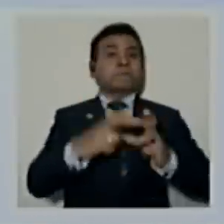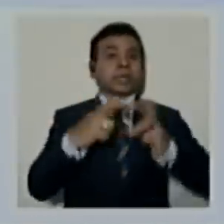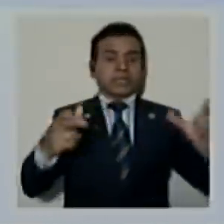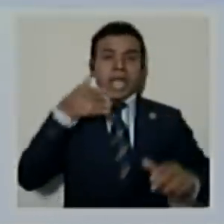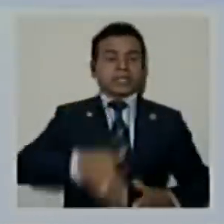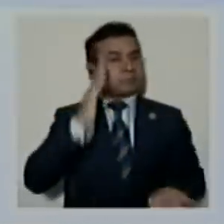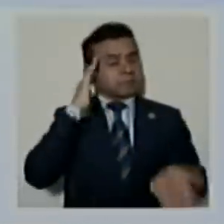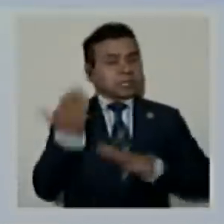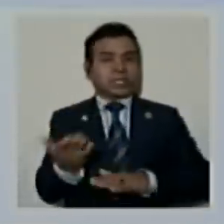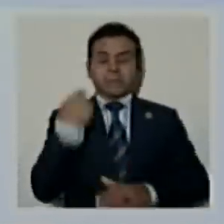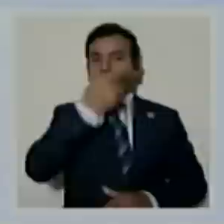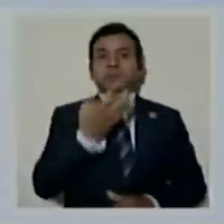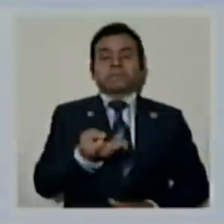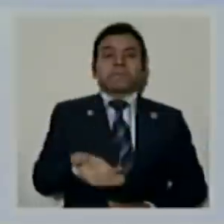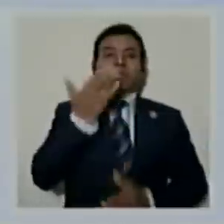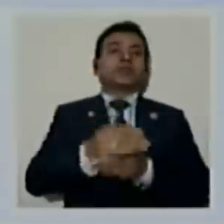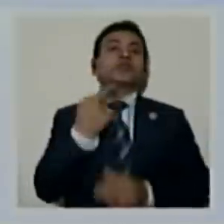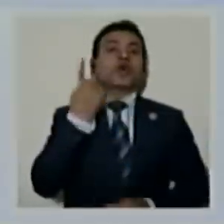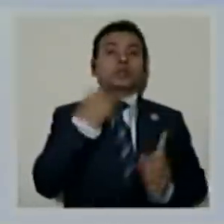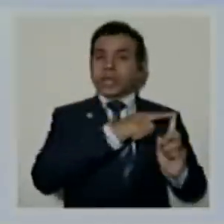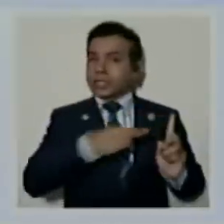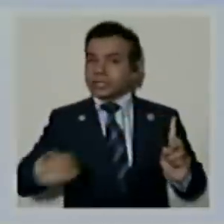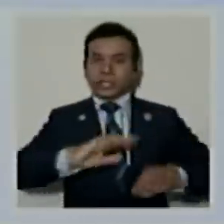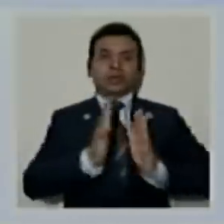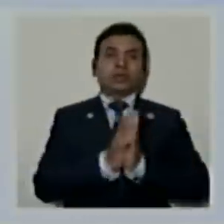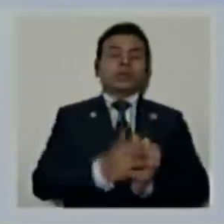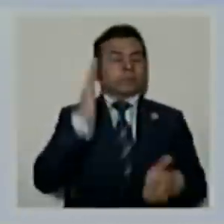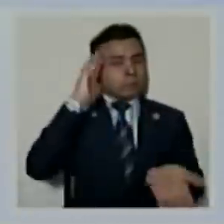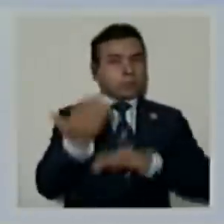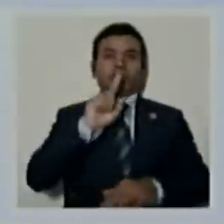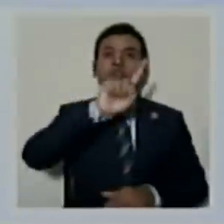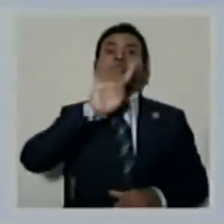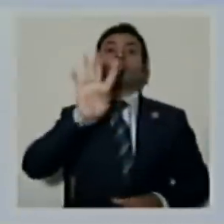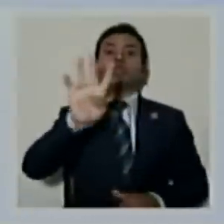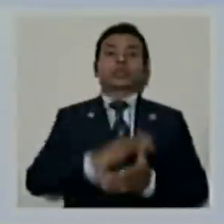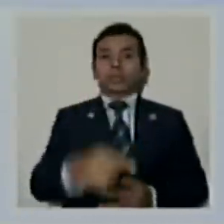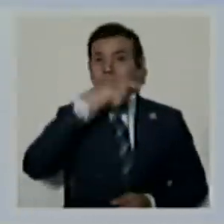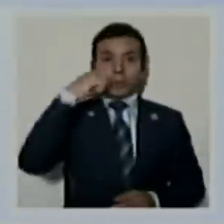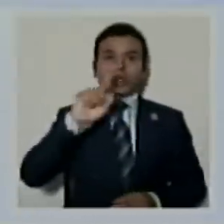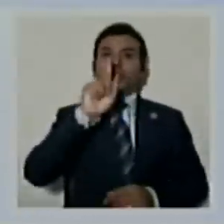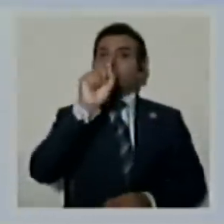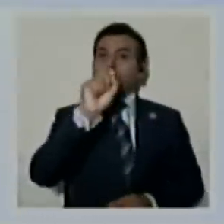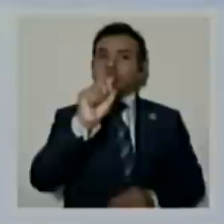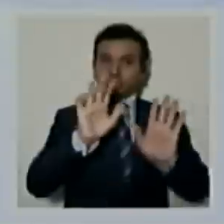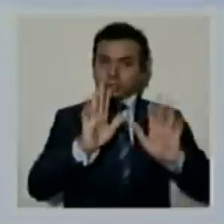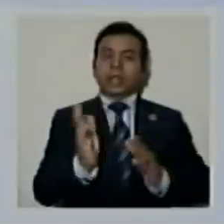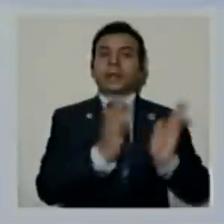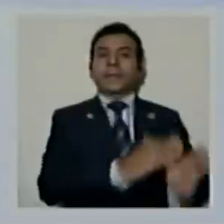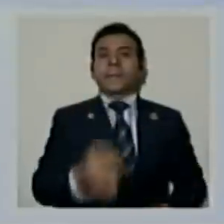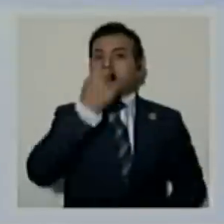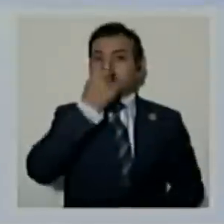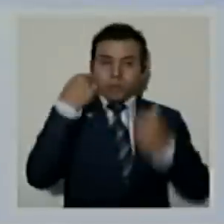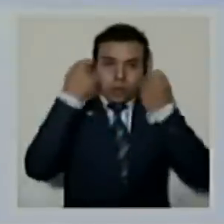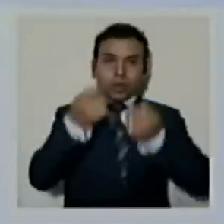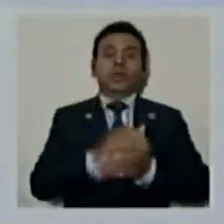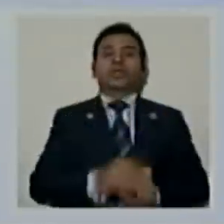আমাদের আজকে যেমন আক্রান্ত ব্যক্তির সংখ্যাও বেশি, আমাদের আজকে মৃত্যুর সংখ্যাও বেশি। আজকে গত 24 ঘন্টায়